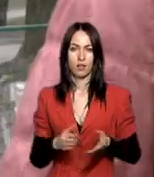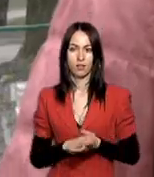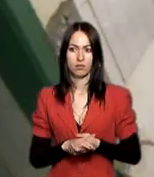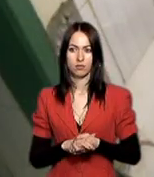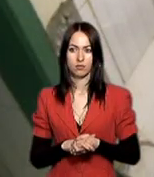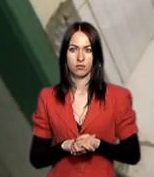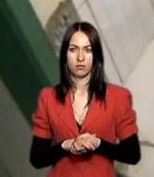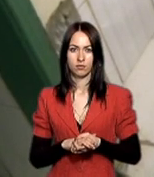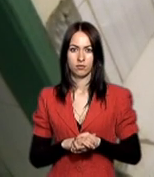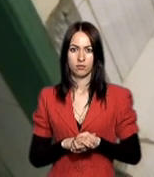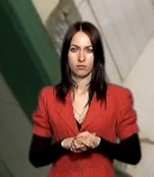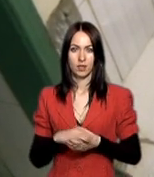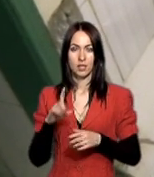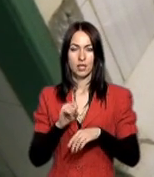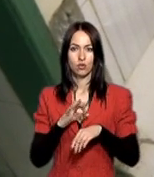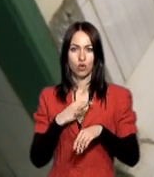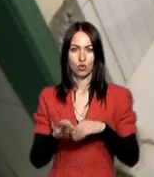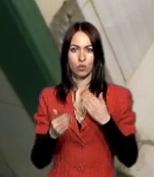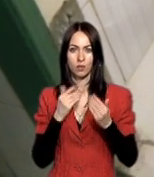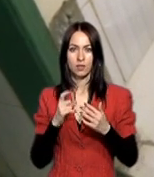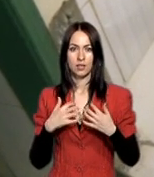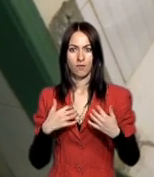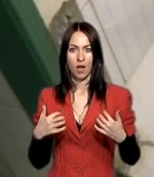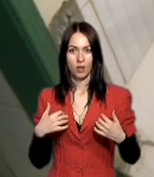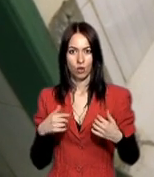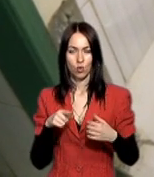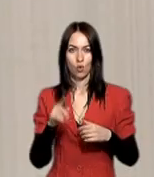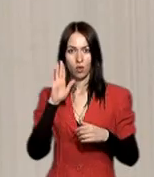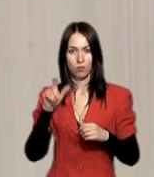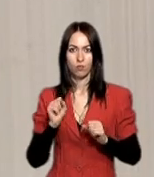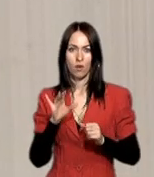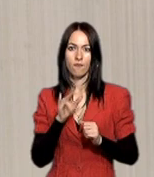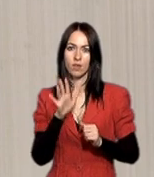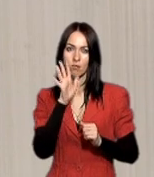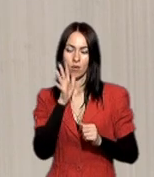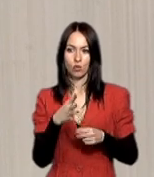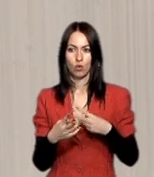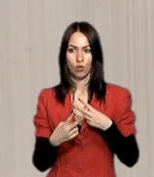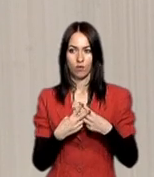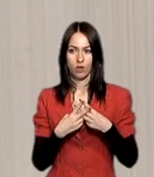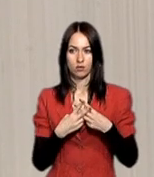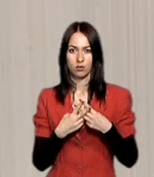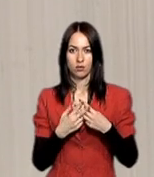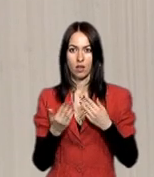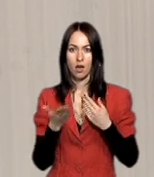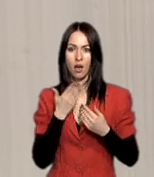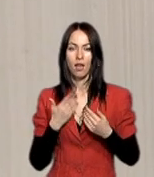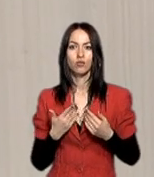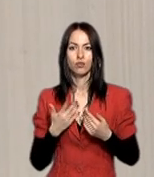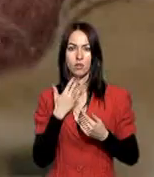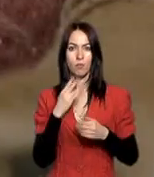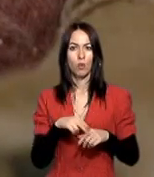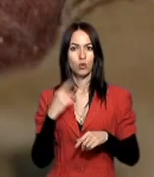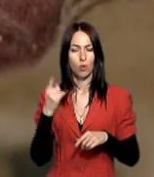вбіжала. За жорстоке поводження з твариною чоловікові може загрожувати від 5 років ув'язнення. Речниця Нацполіції області